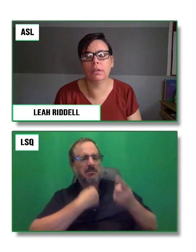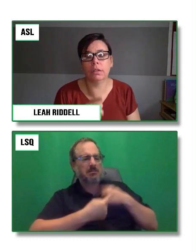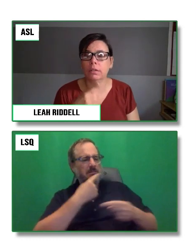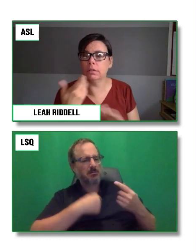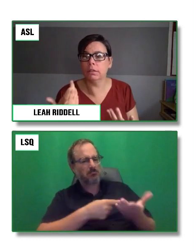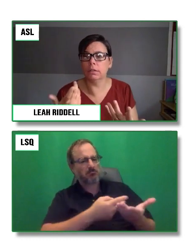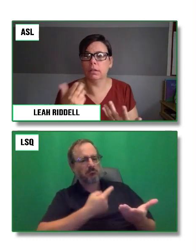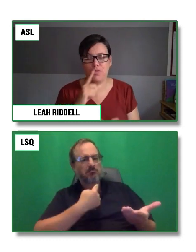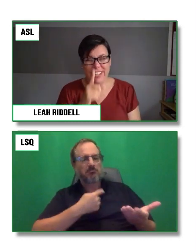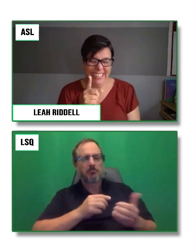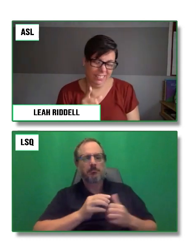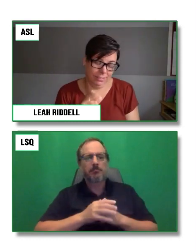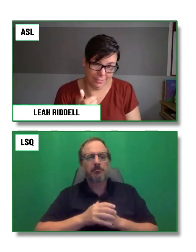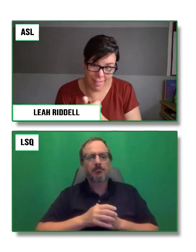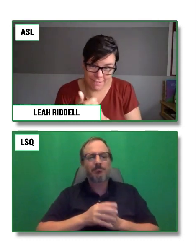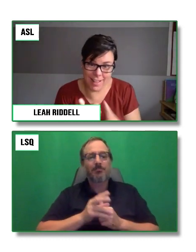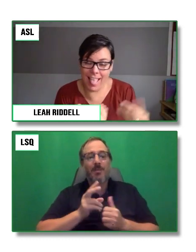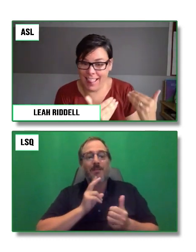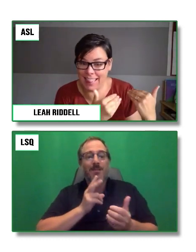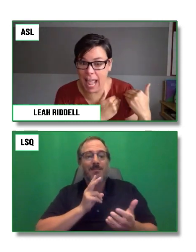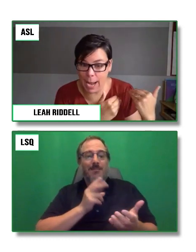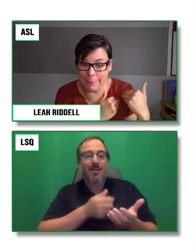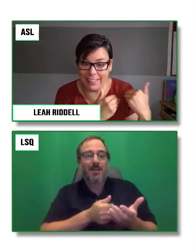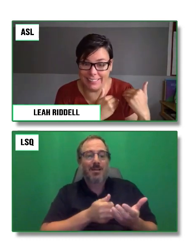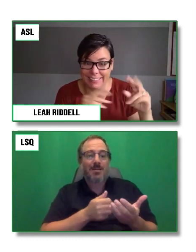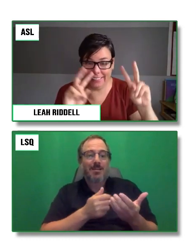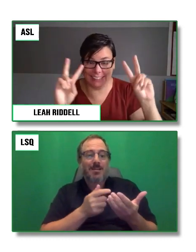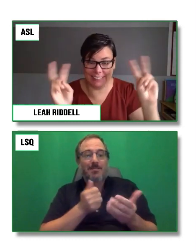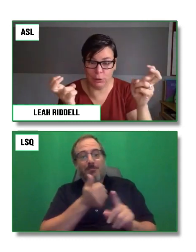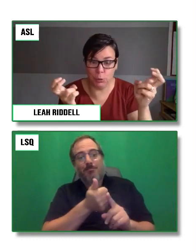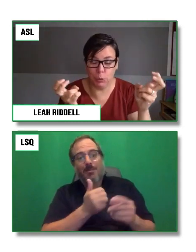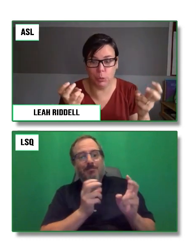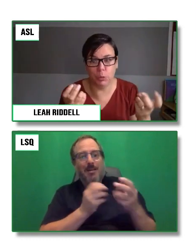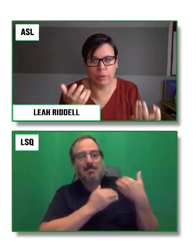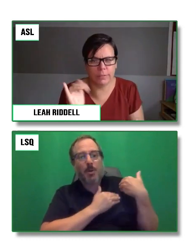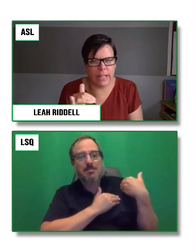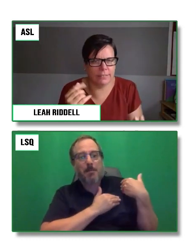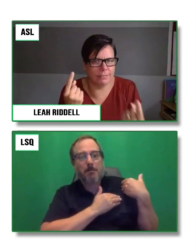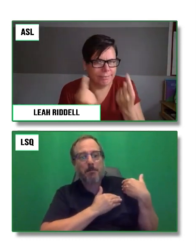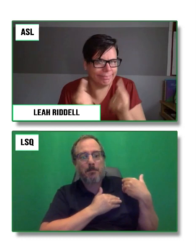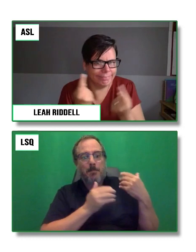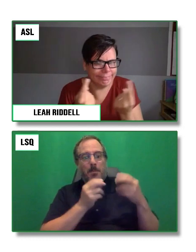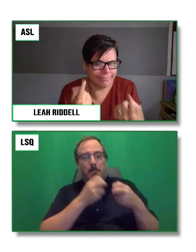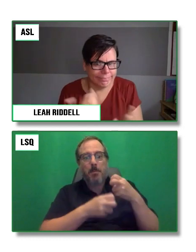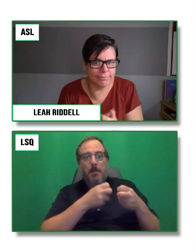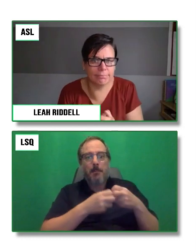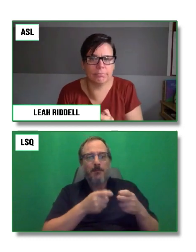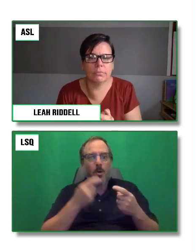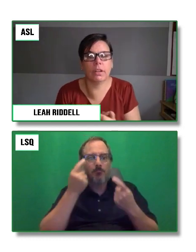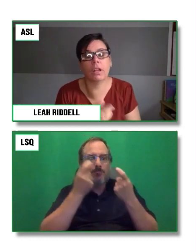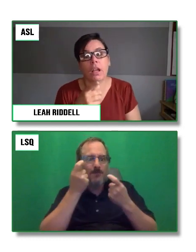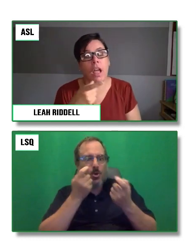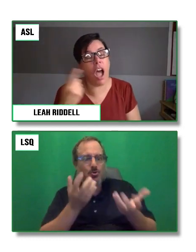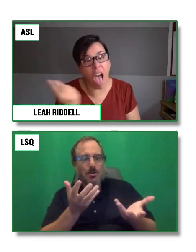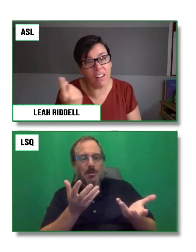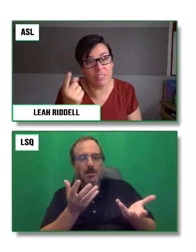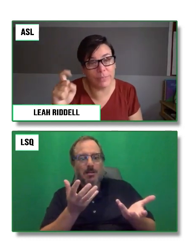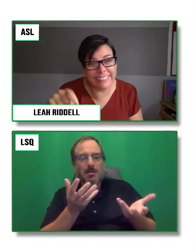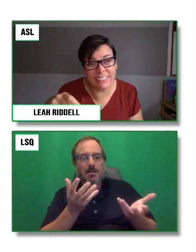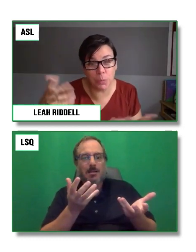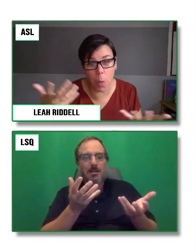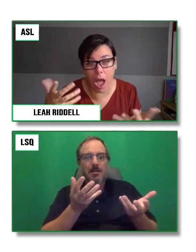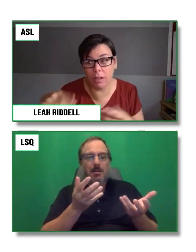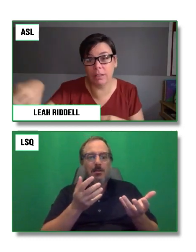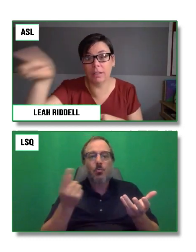en nature ou qui relient à des informations d'urgence au besoin. Vraiment, ça devient une question de responsabilité